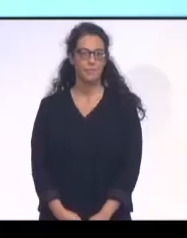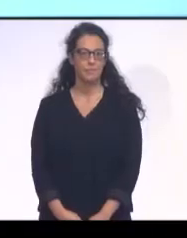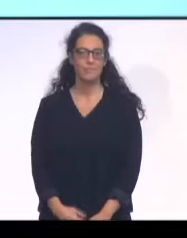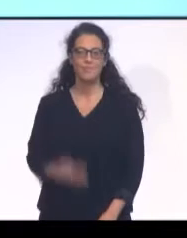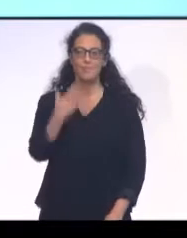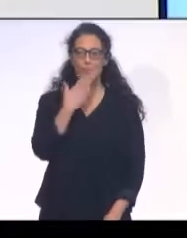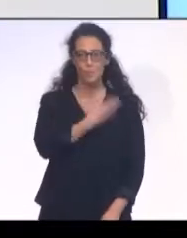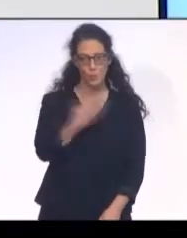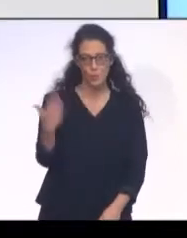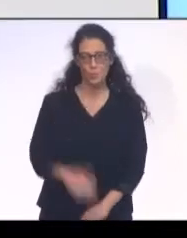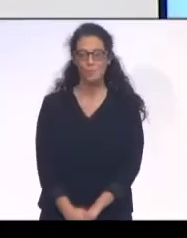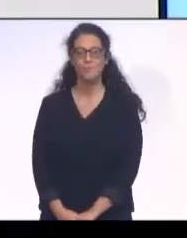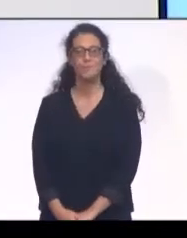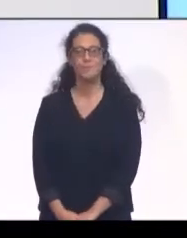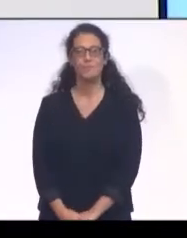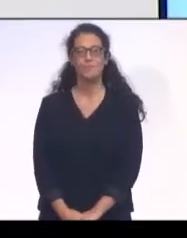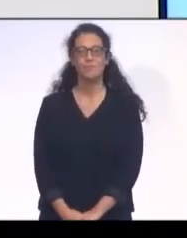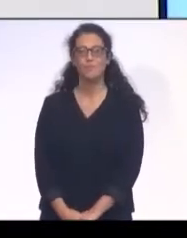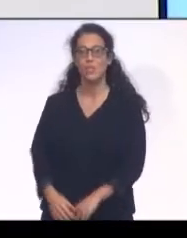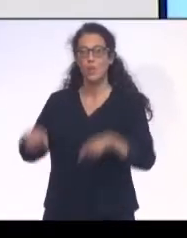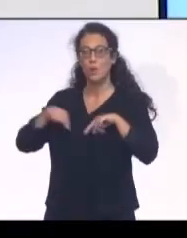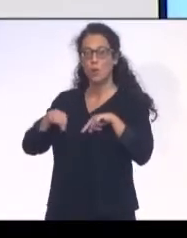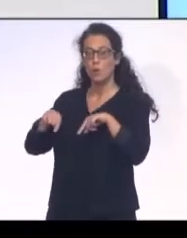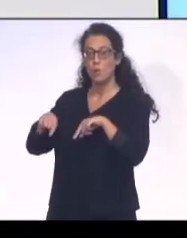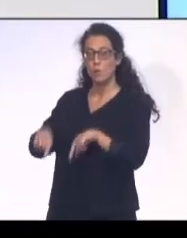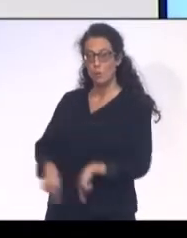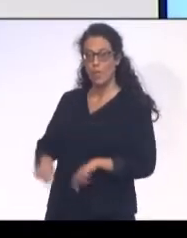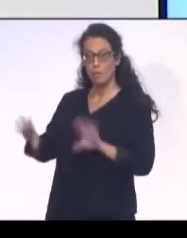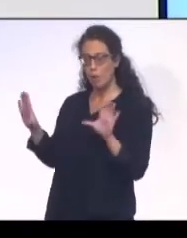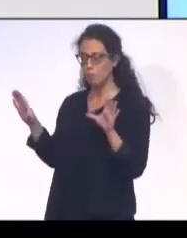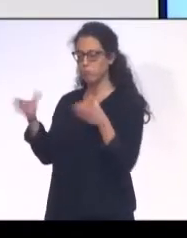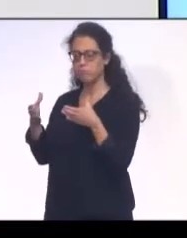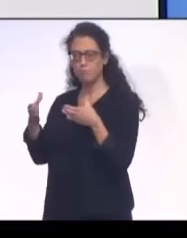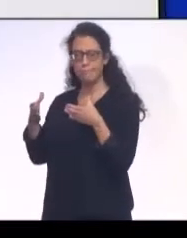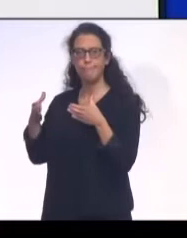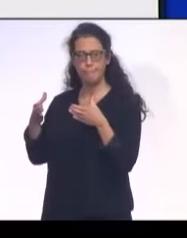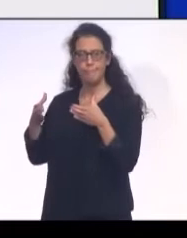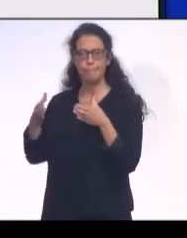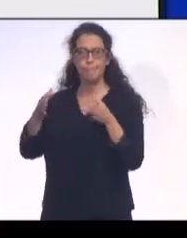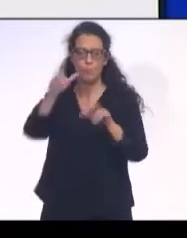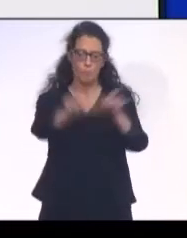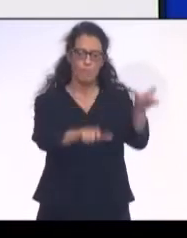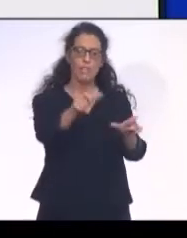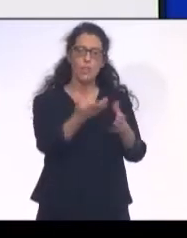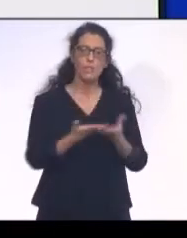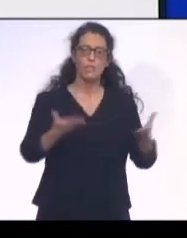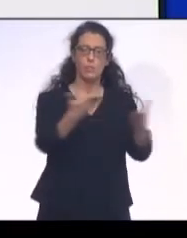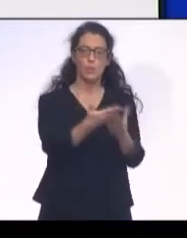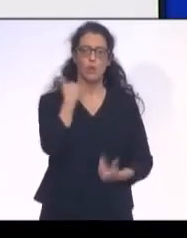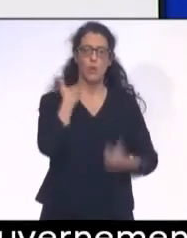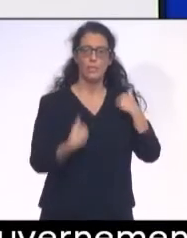Bonjour à toutes et à tous. L'ensemble du gouvernement reste pleinement mobilisé pour protéger les personnes en situation de